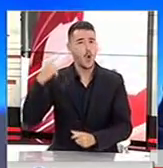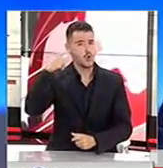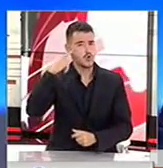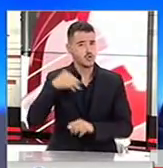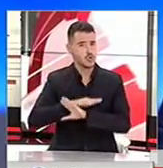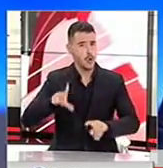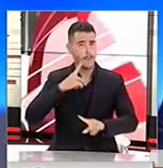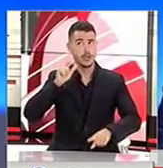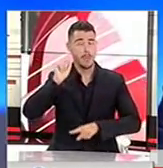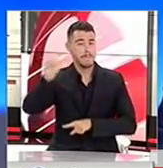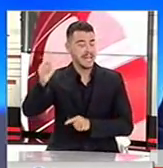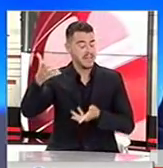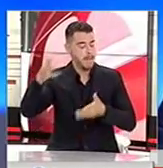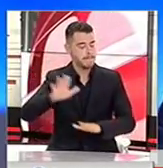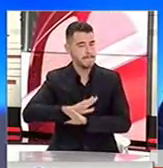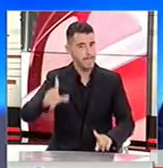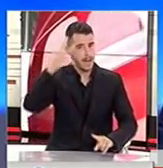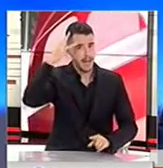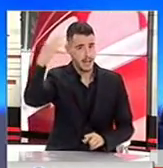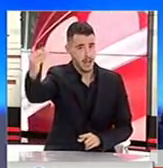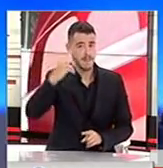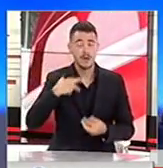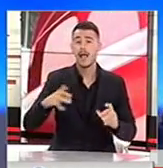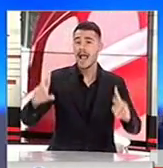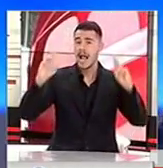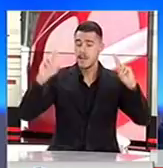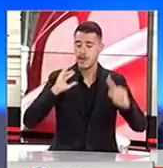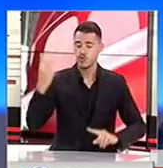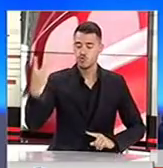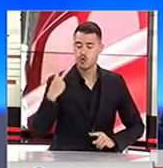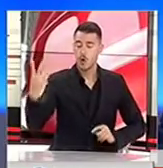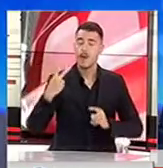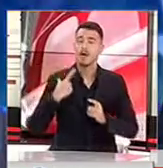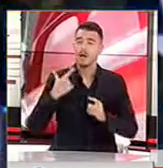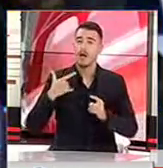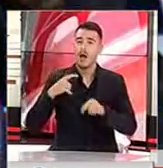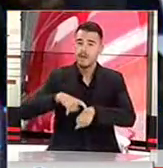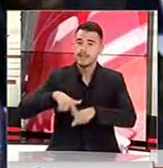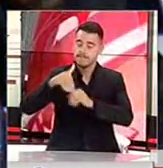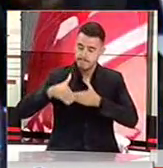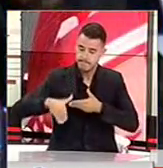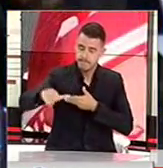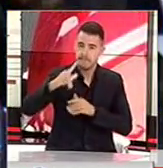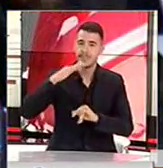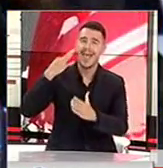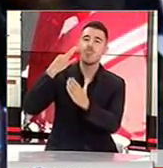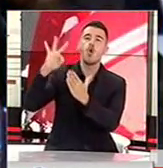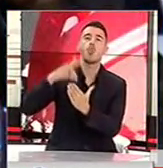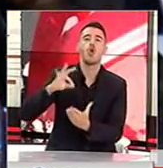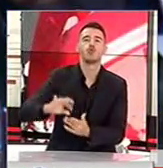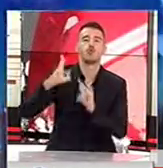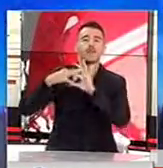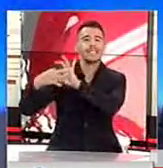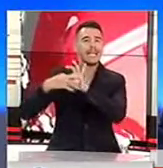αποκατασταθεί η κανονικότητα και να ενισχυθεί η συνεργασία σε μια σειρά από τομείς. Άλλωστε,